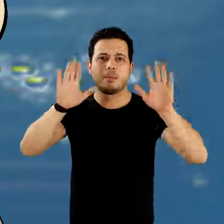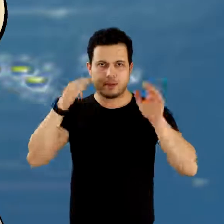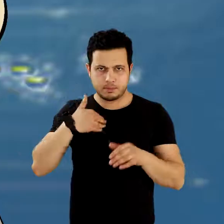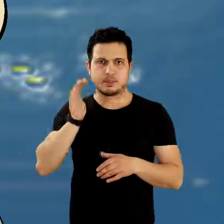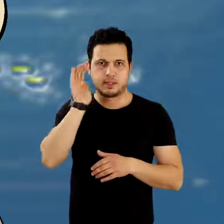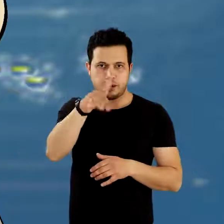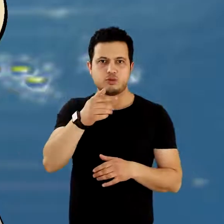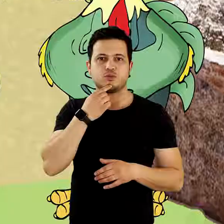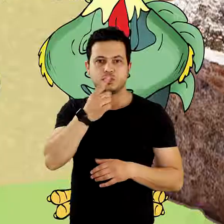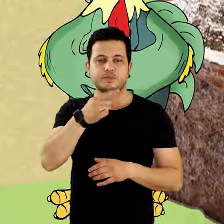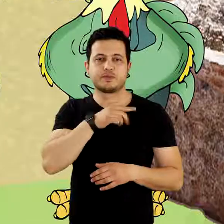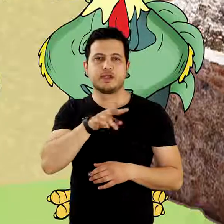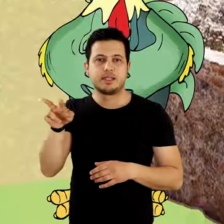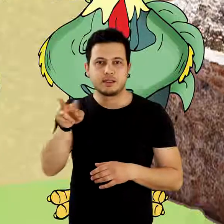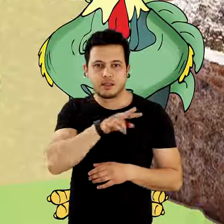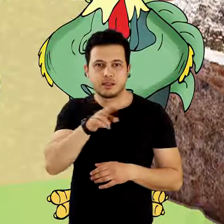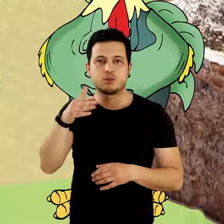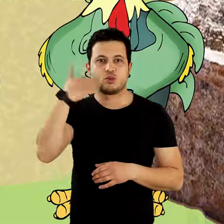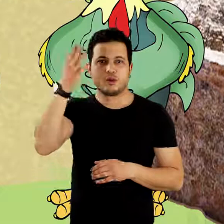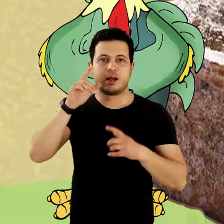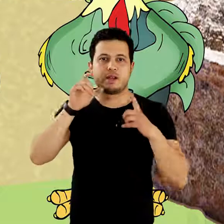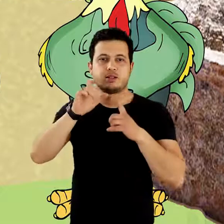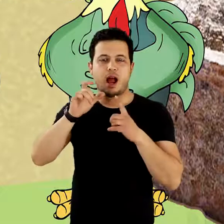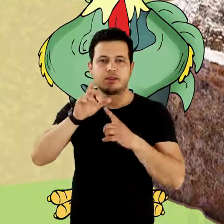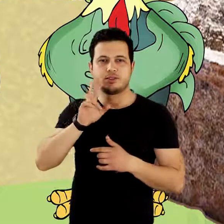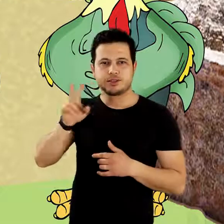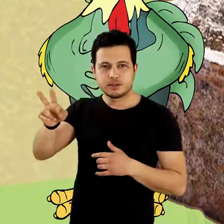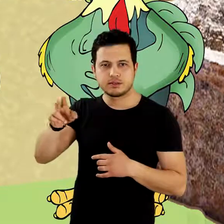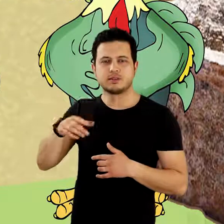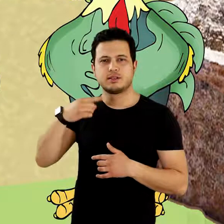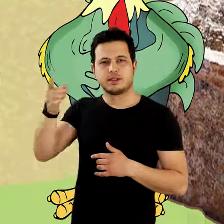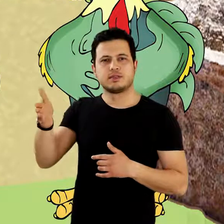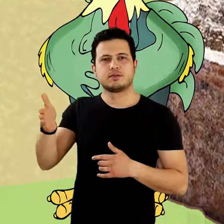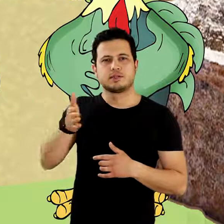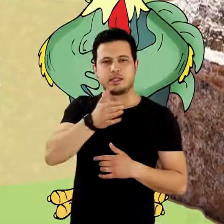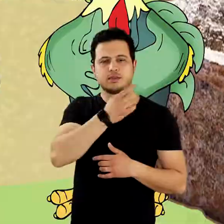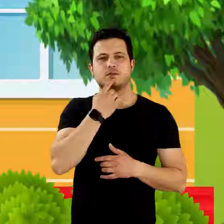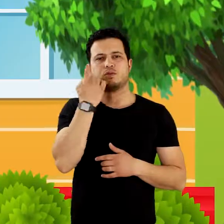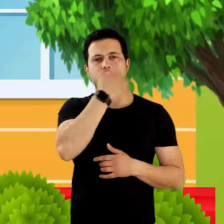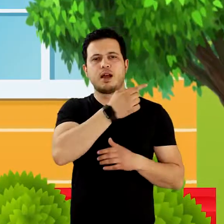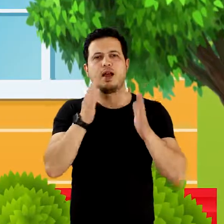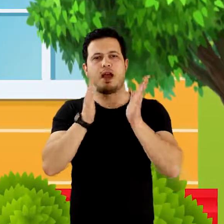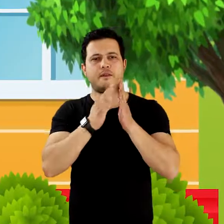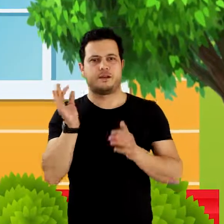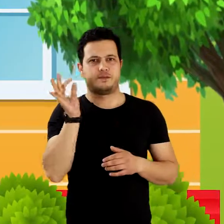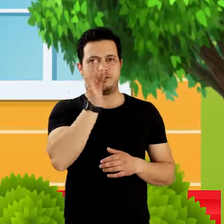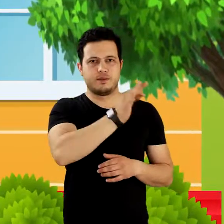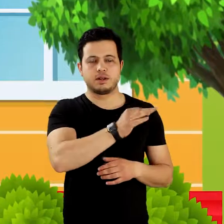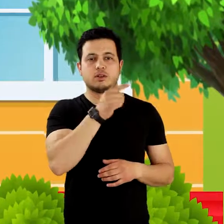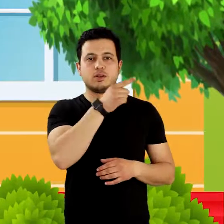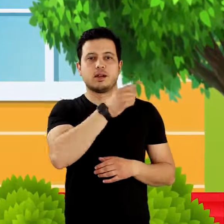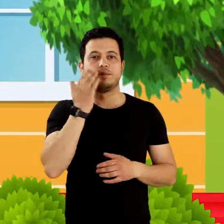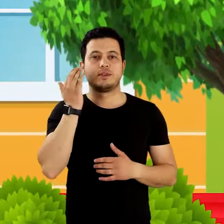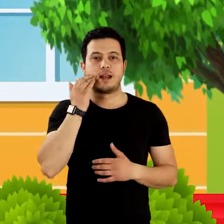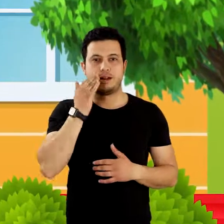işte. İkisi de sarnıcın yanından uzaklaşıp eve doğru geldi. O sırada